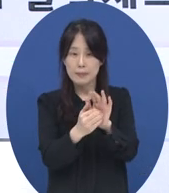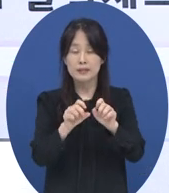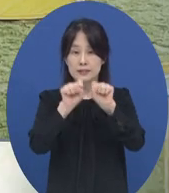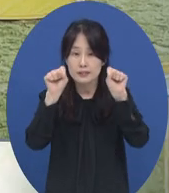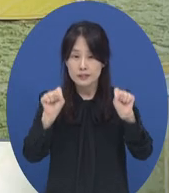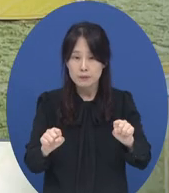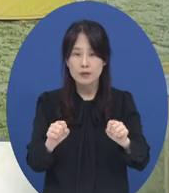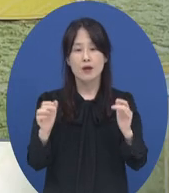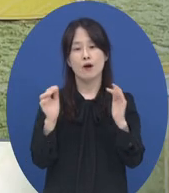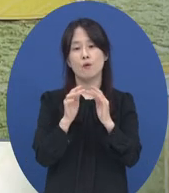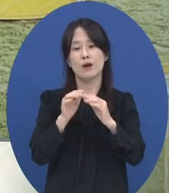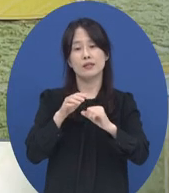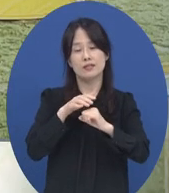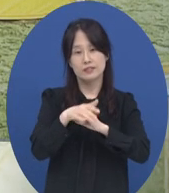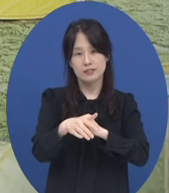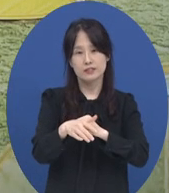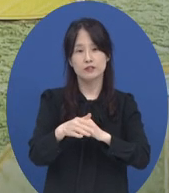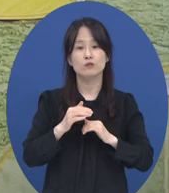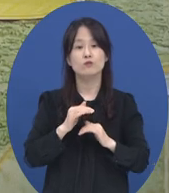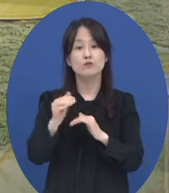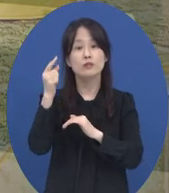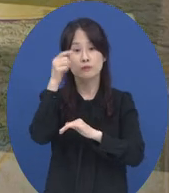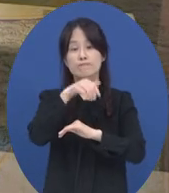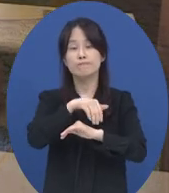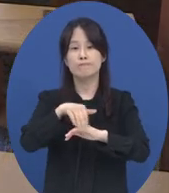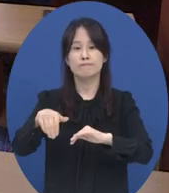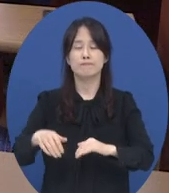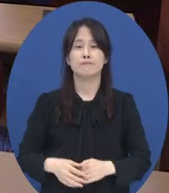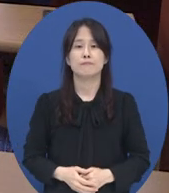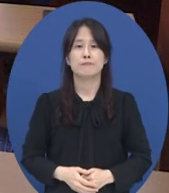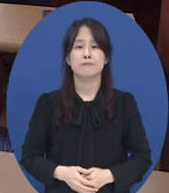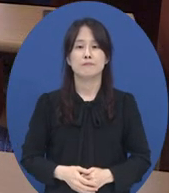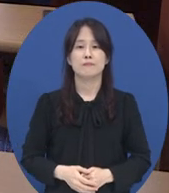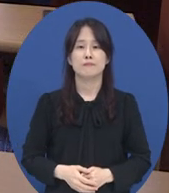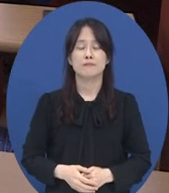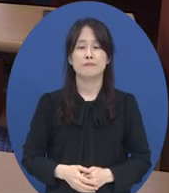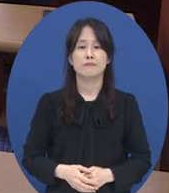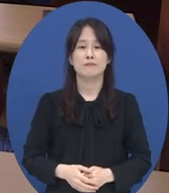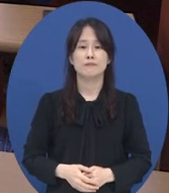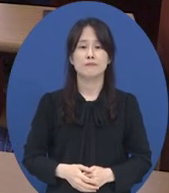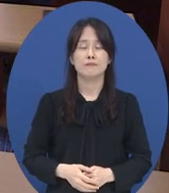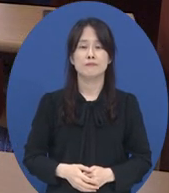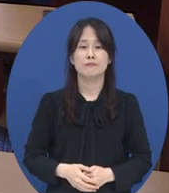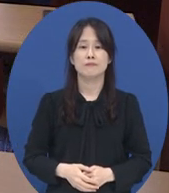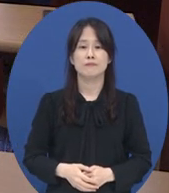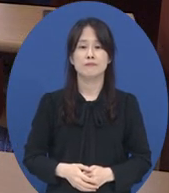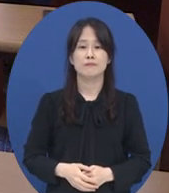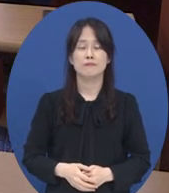온라인 비대면 방식으로 열린다는 계획입니다. 경기 GTV 구영슬입니다.